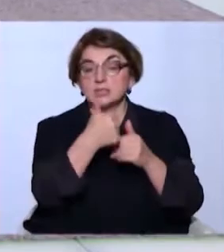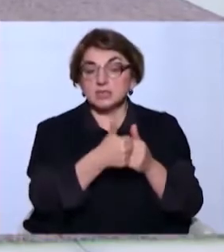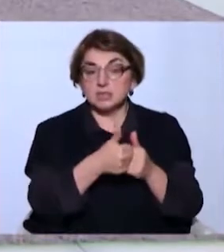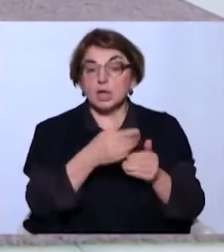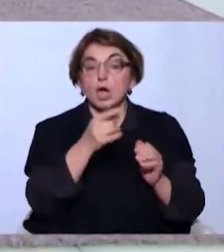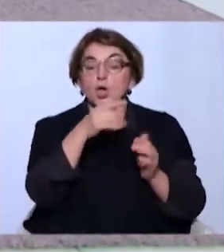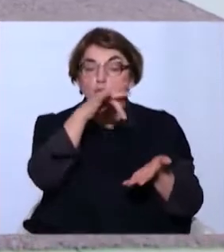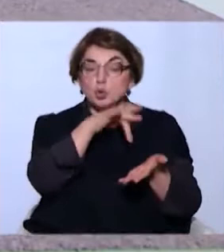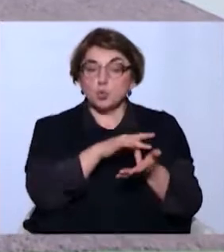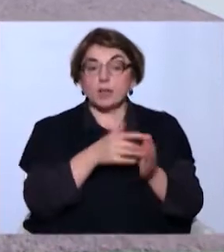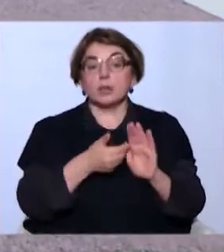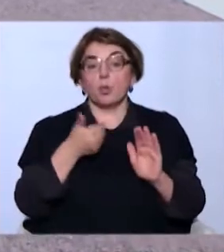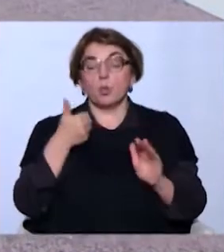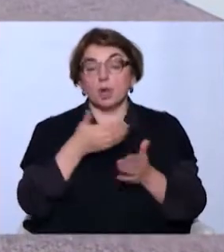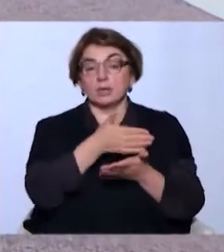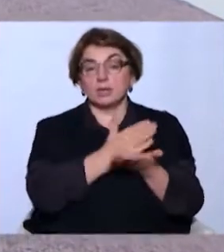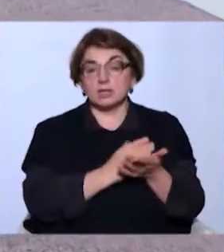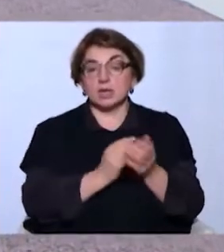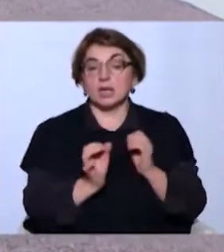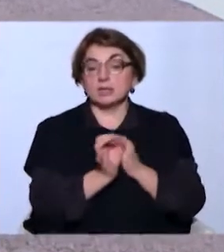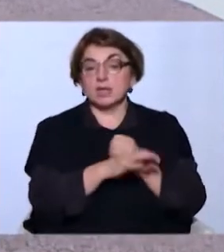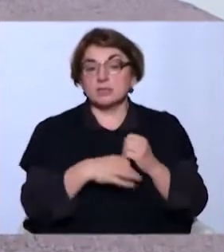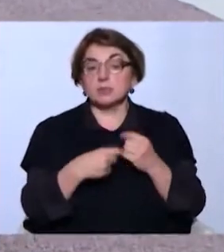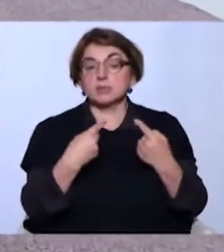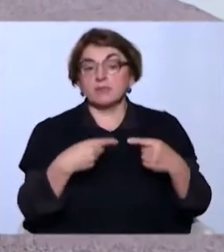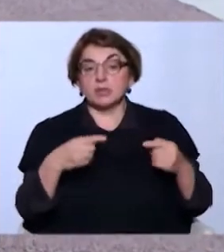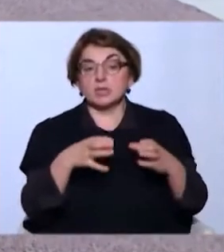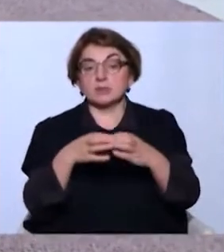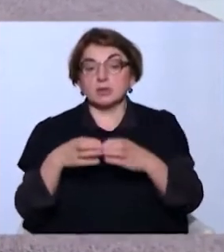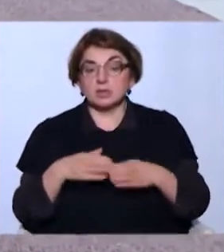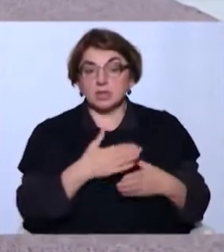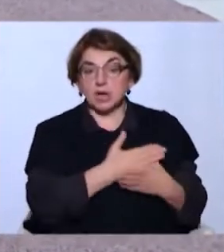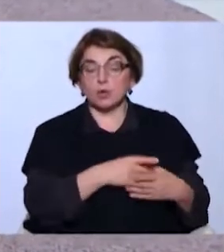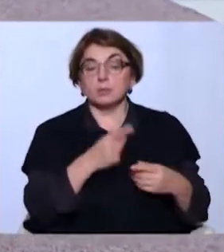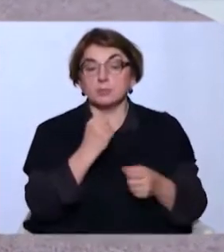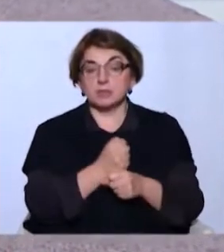ნაწლავისაგან და თითოული ნაწლავი კიდევ სხვა განყოფილებებისაგან შედგება.